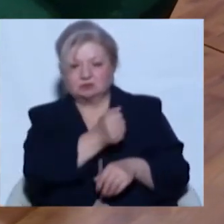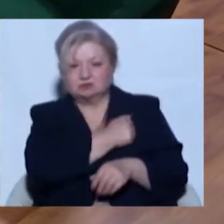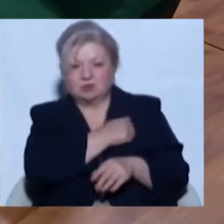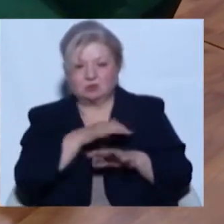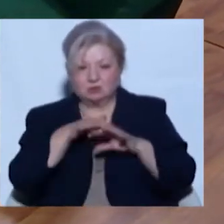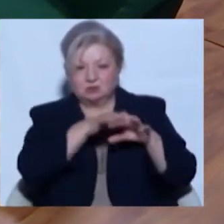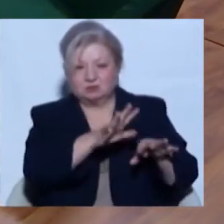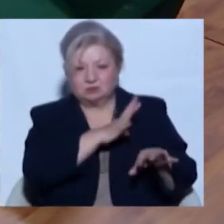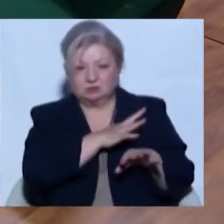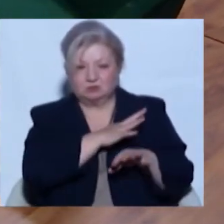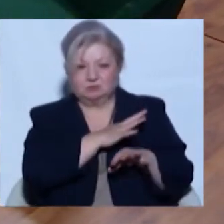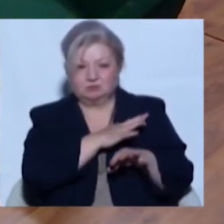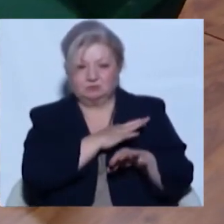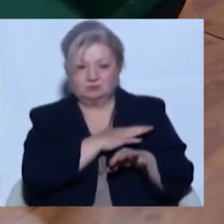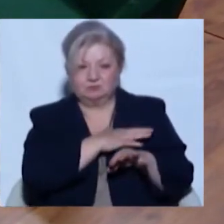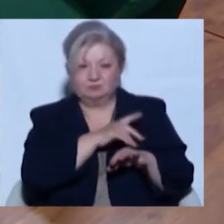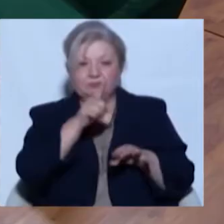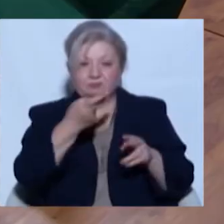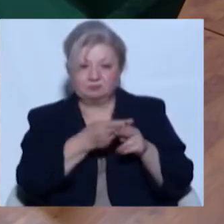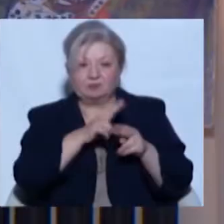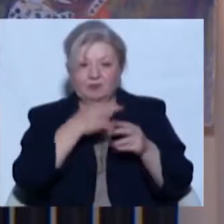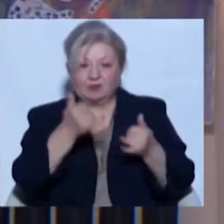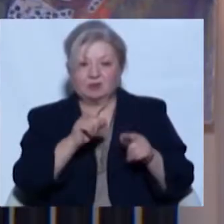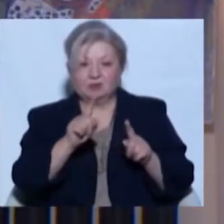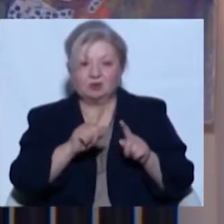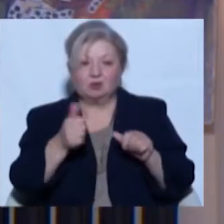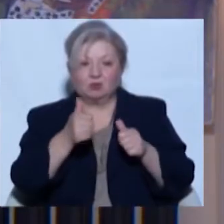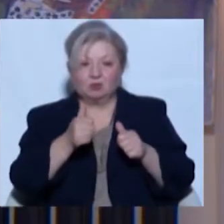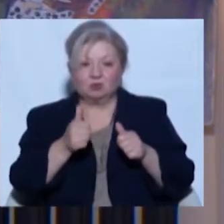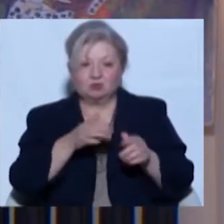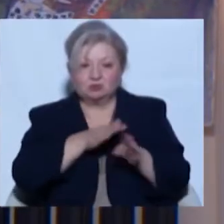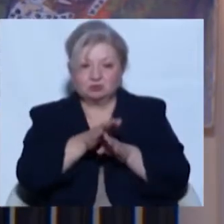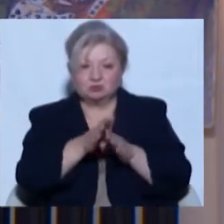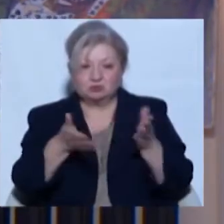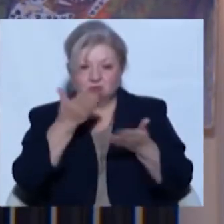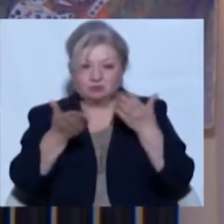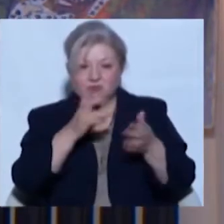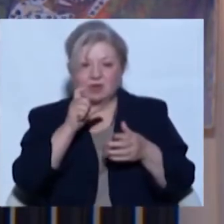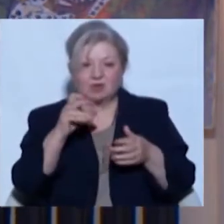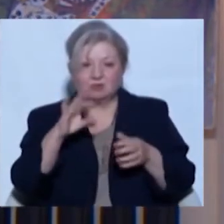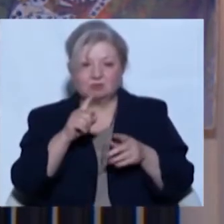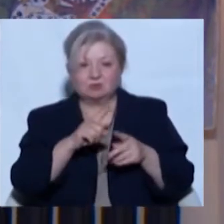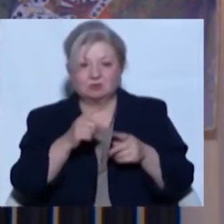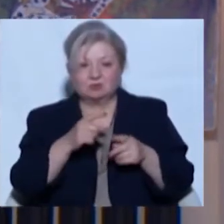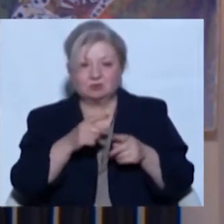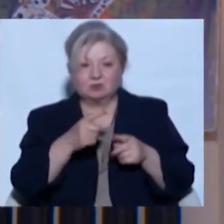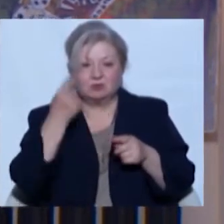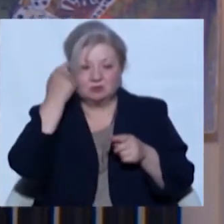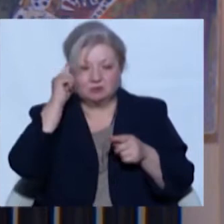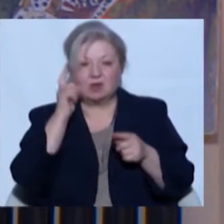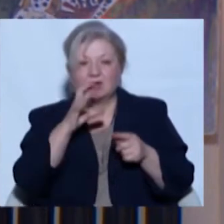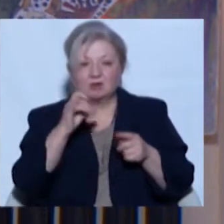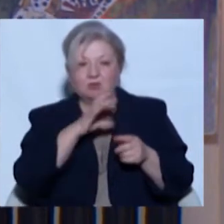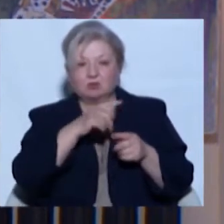აი ახლა კი ის გზები, რომელთა ცერეკლი ამას აღმოფრას აპირებს. Pierwszy lekcja jest bunebrywia, ro, a my kładą pierwszy bunebrym, mógł aśrzeć rusetci sa chaos,